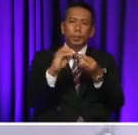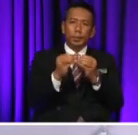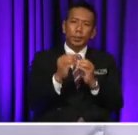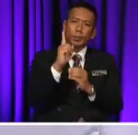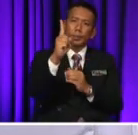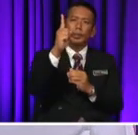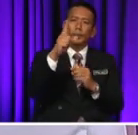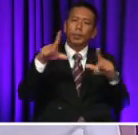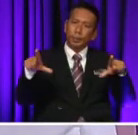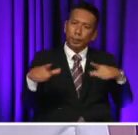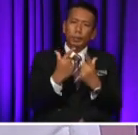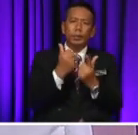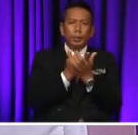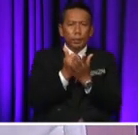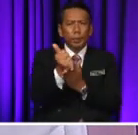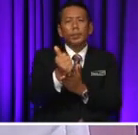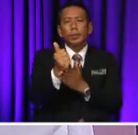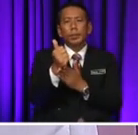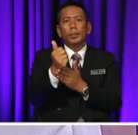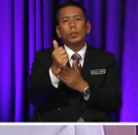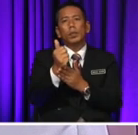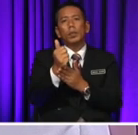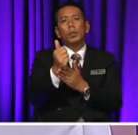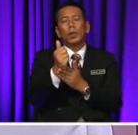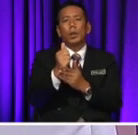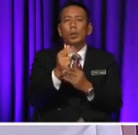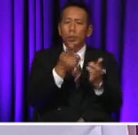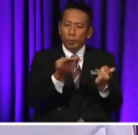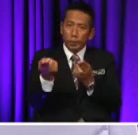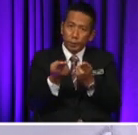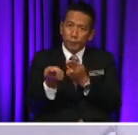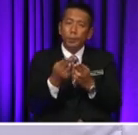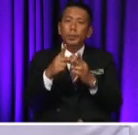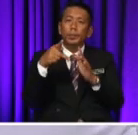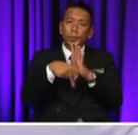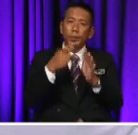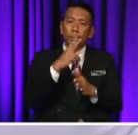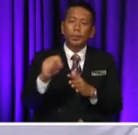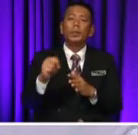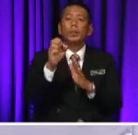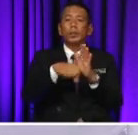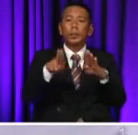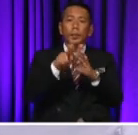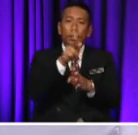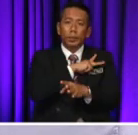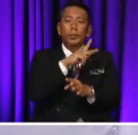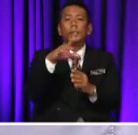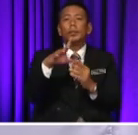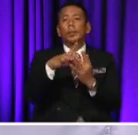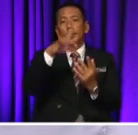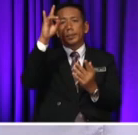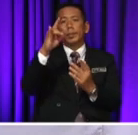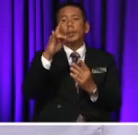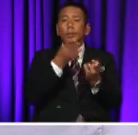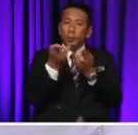melaksanakan amanah mengelola persatuan jadi sebagai seorang ketua yang dilantik segala urusan tentang